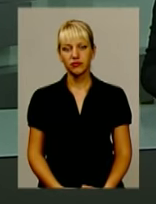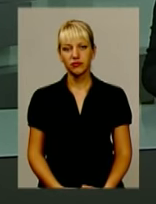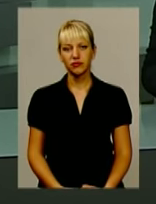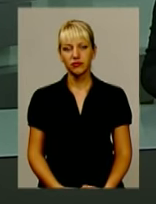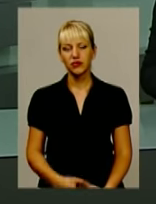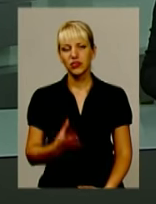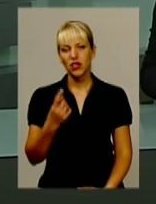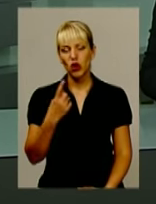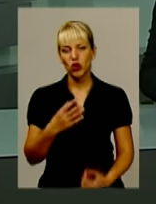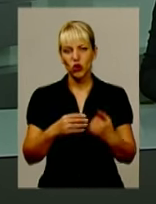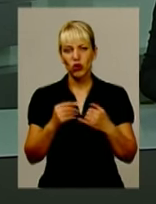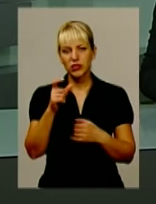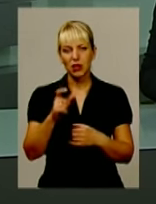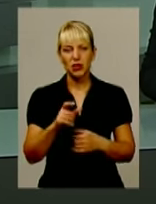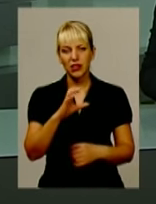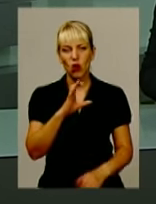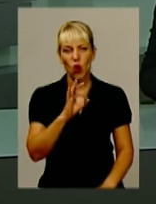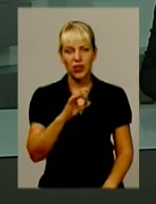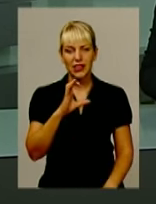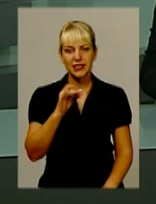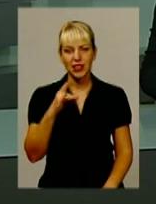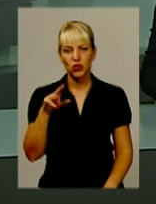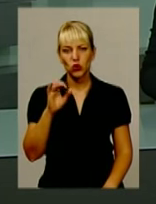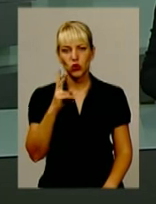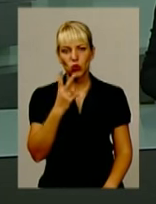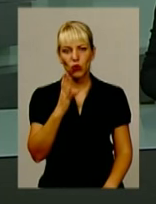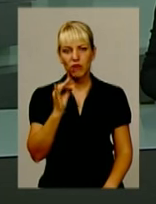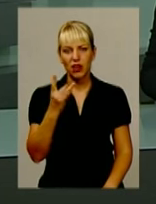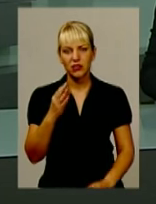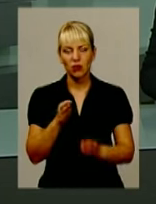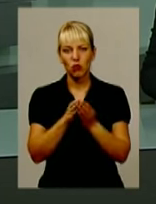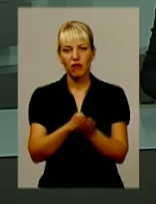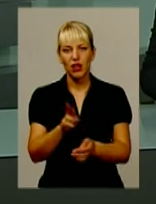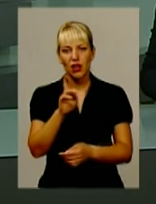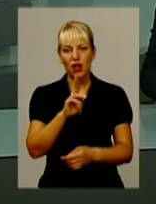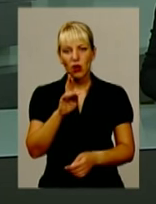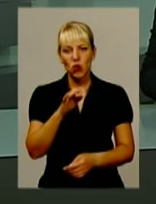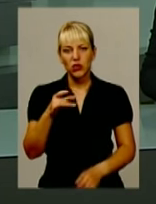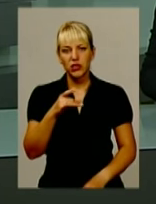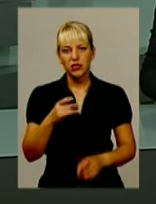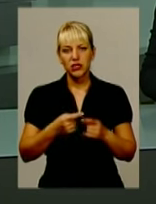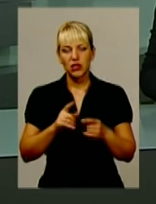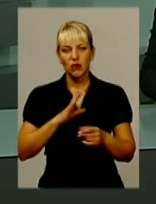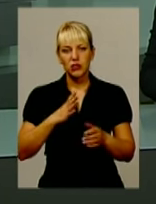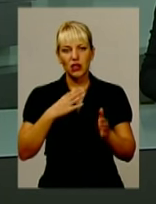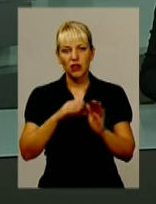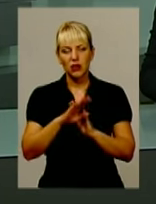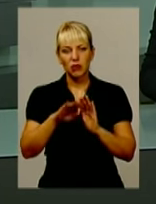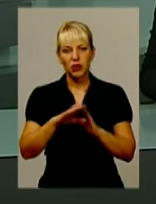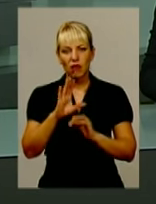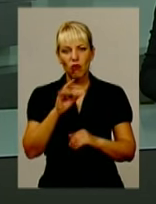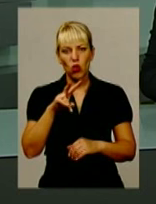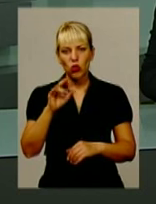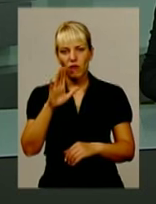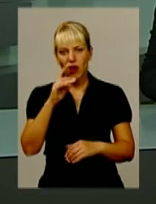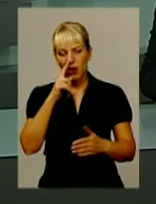Ще одного земляка Олега Середюка 2 вересня поховали на Ярмолинеччині. Військовослужбовець загинув під Волновахою від прямого